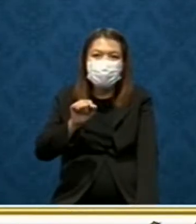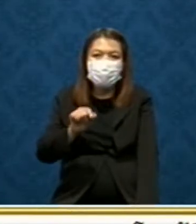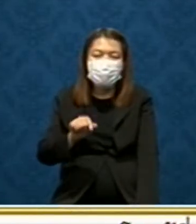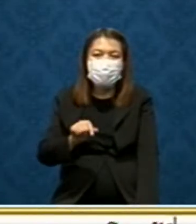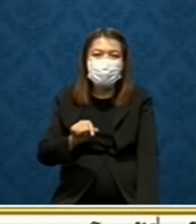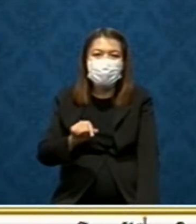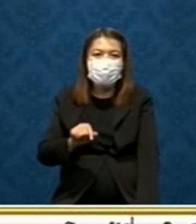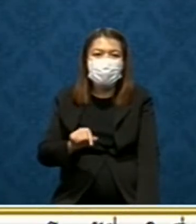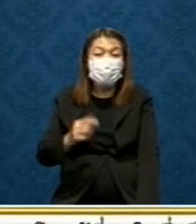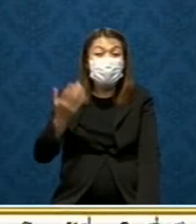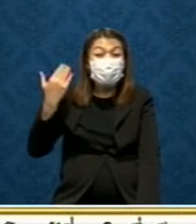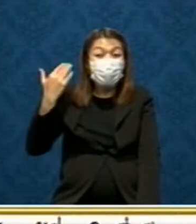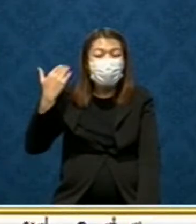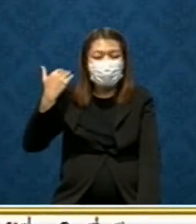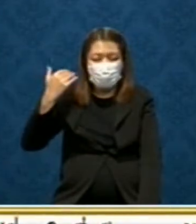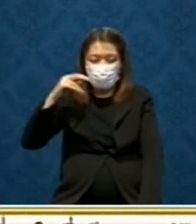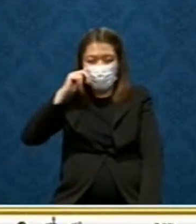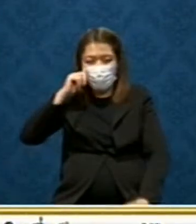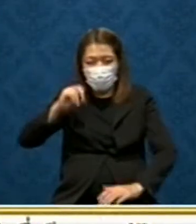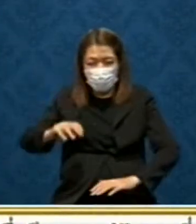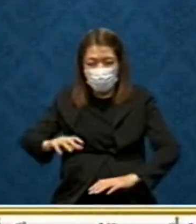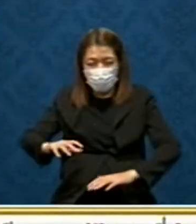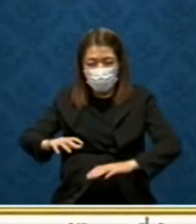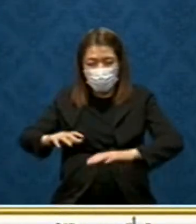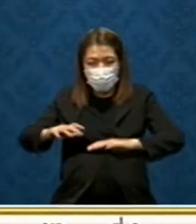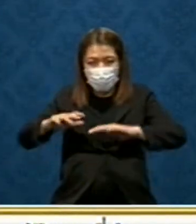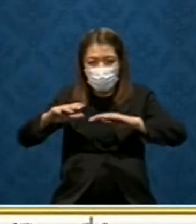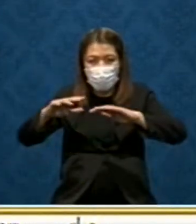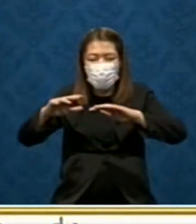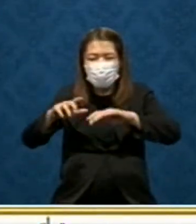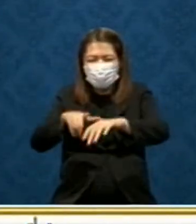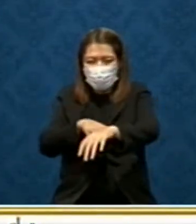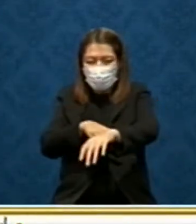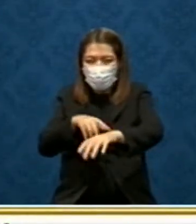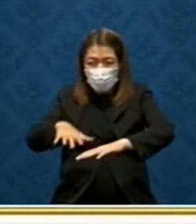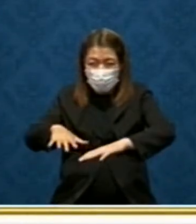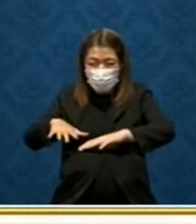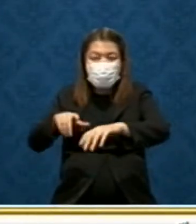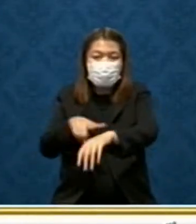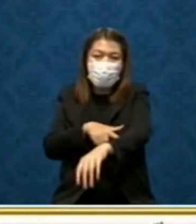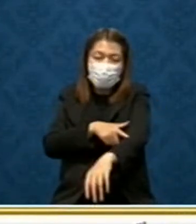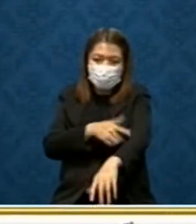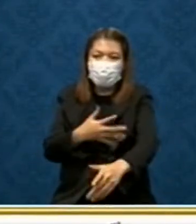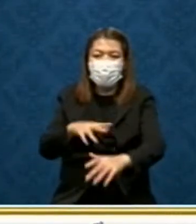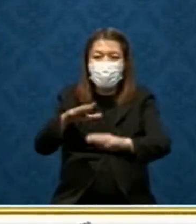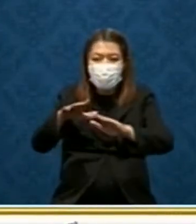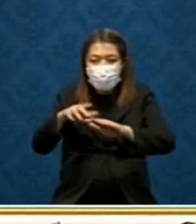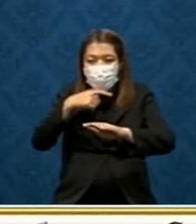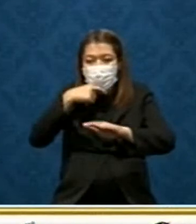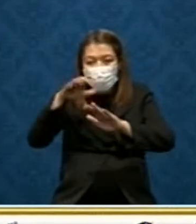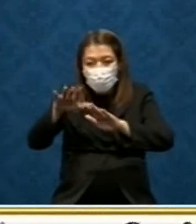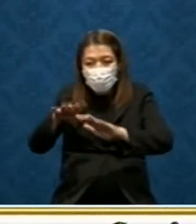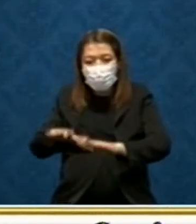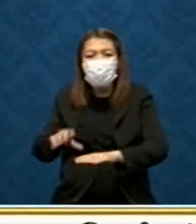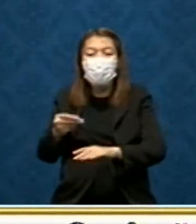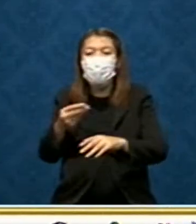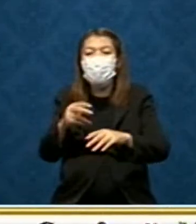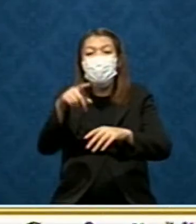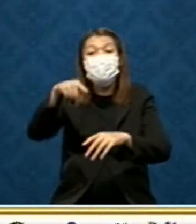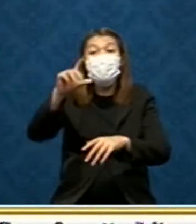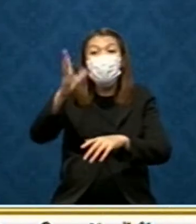เมื่อก่อนท่วมช้าแ่งเร็ว ถกไหมครท่ผแนครับระบายไดเร็วนะนี่พี่สุโรค